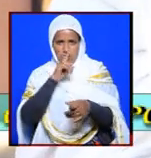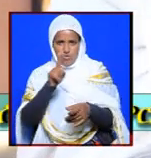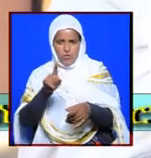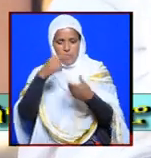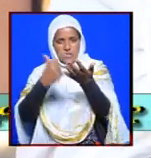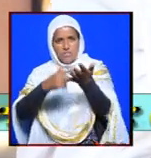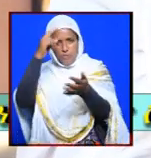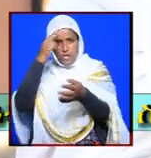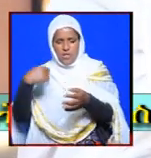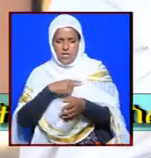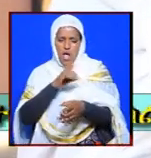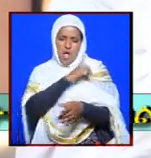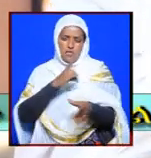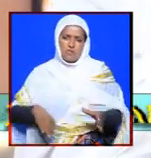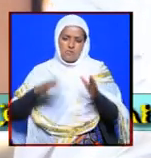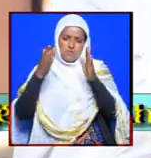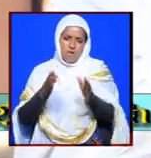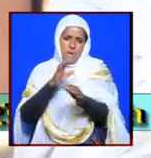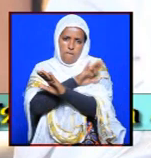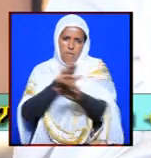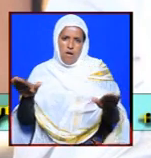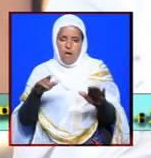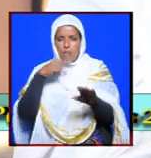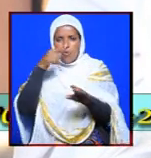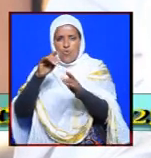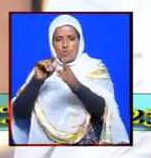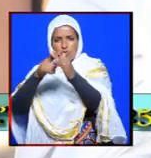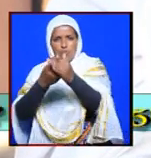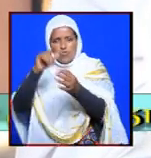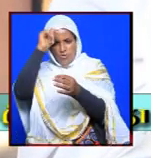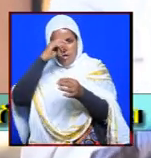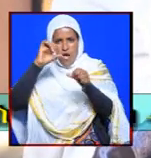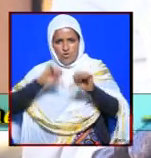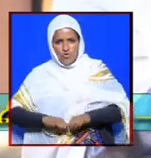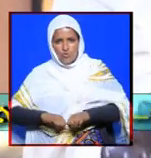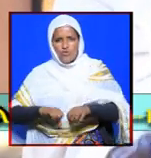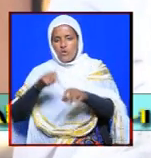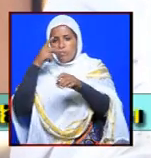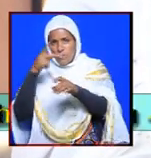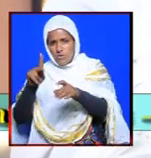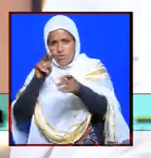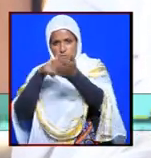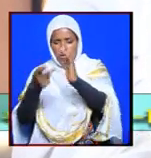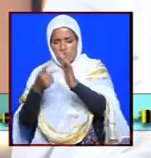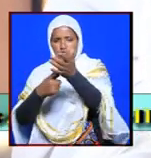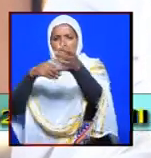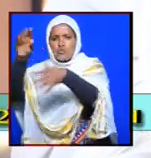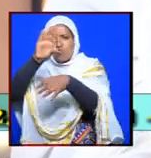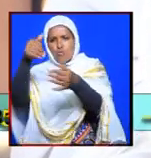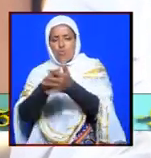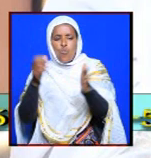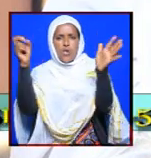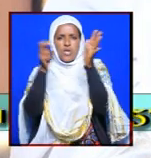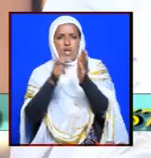እንግዲህ ያለኛ ክርስቲያን የለም ብለው የጀመሩት ተሐድሶዎች፣ ሪፎርሚስቶቹ፣ ፕሮቴስታንቶቹ ማለት ነው፣ ከእነሱ ውጭ ያለ